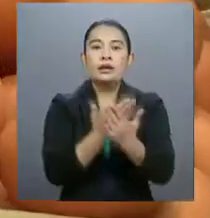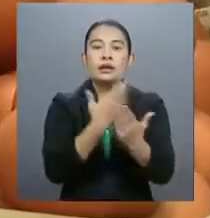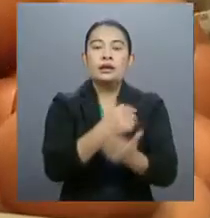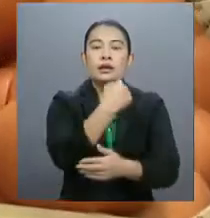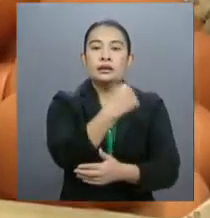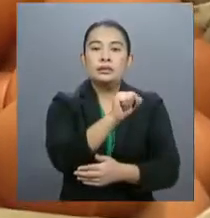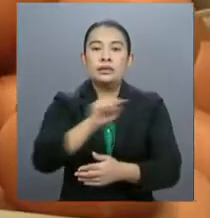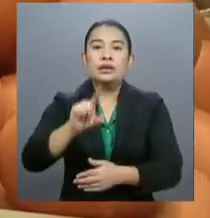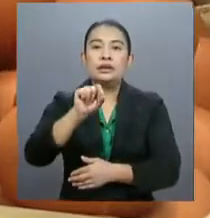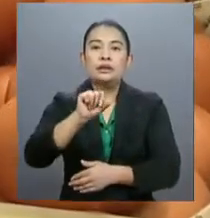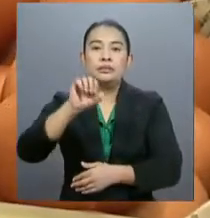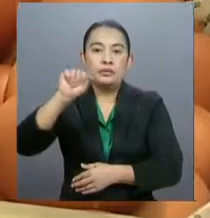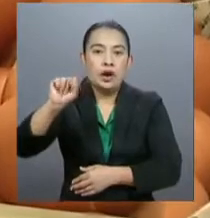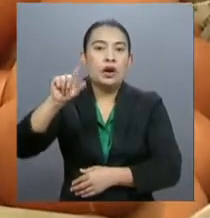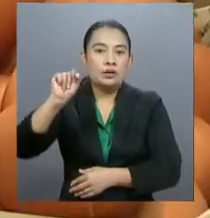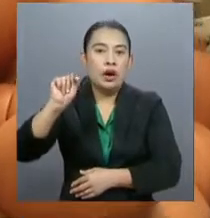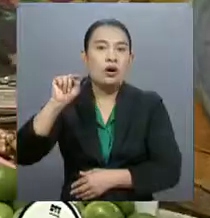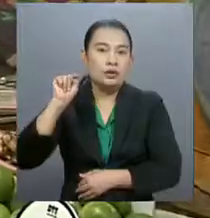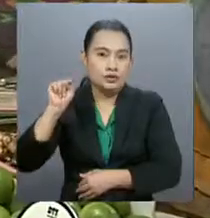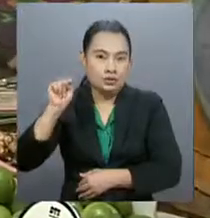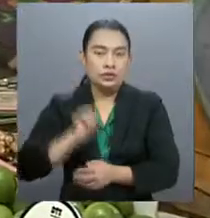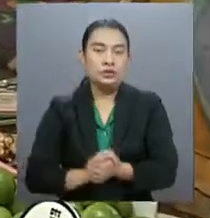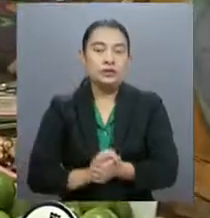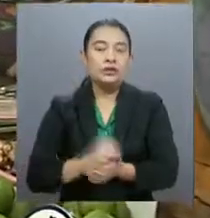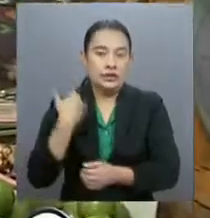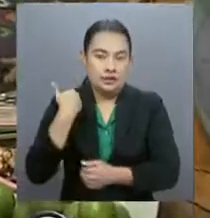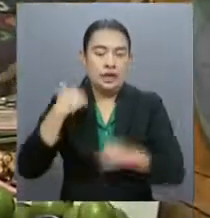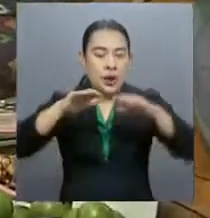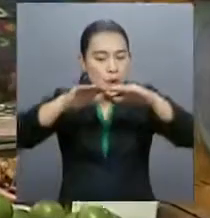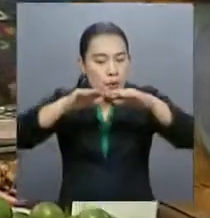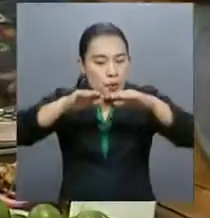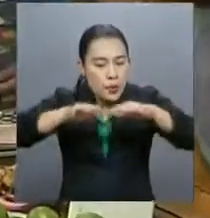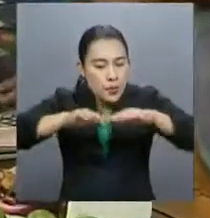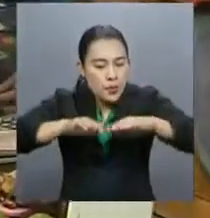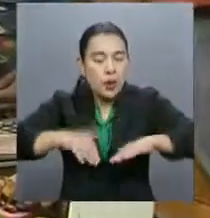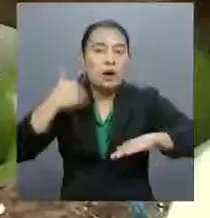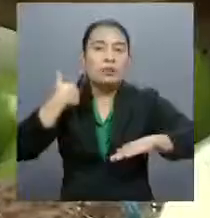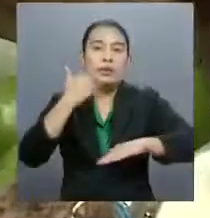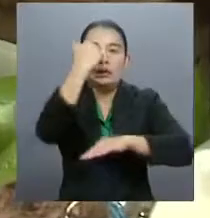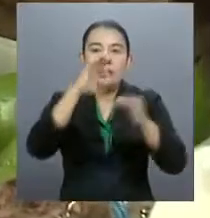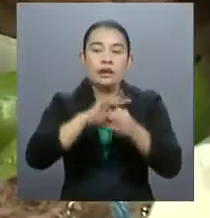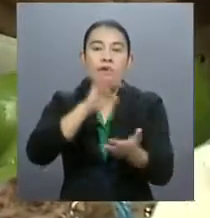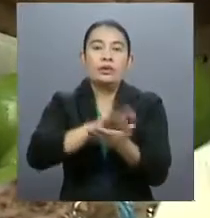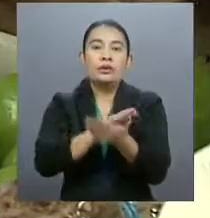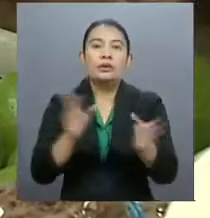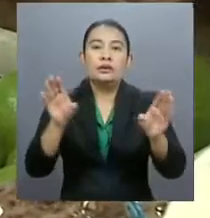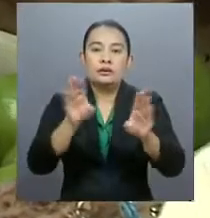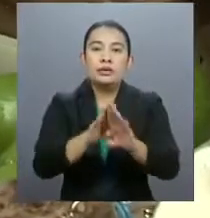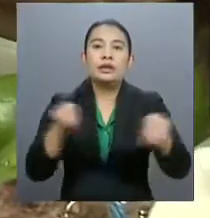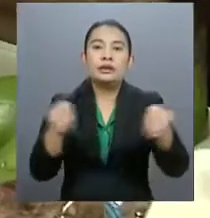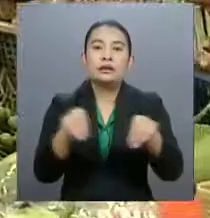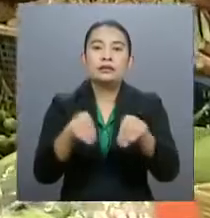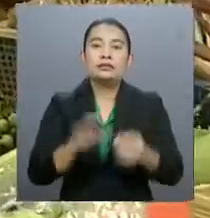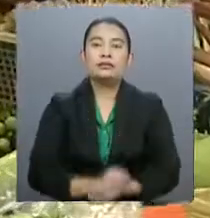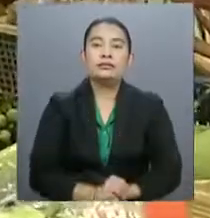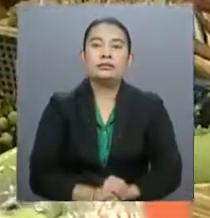สตางค์แต่เชื่อว่าราคาจะทยอยปรับลดลงเนื่องจากใกล้เข้าสู่ฤดูปิดภาคเรียนทั้งนี้ผู้ค้า